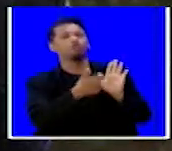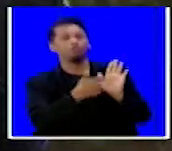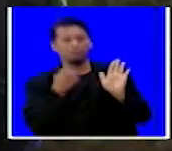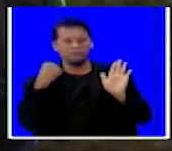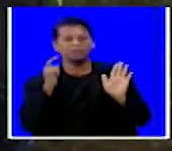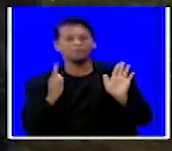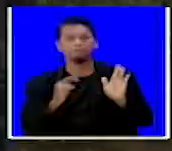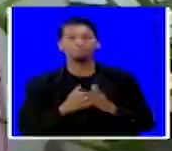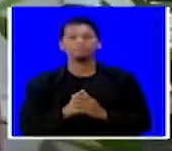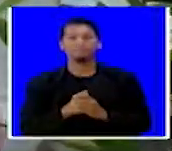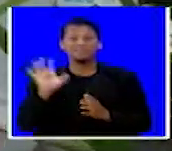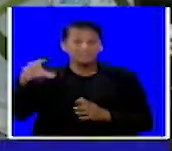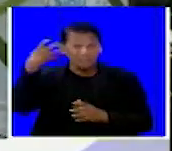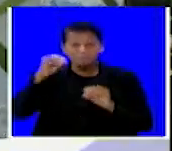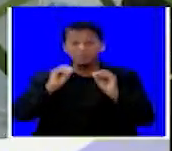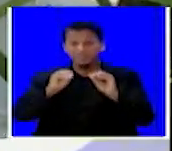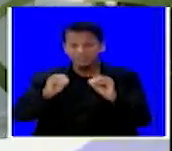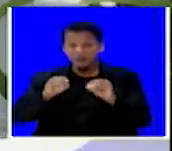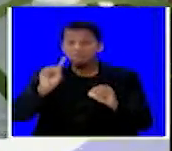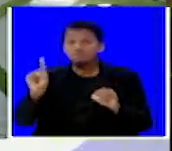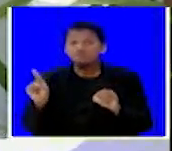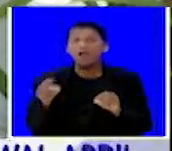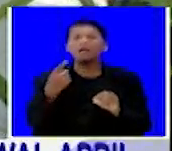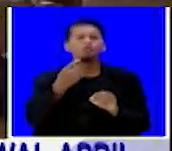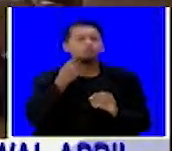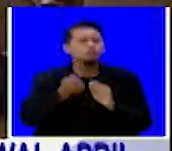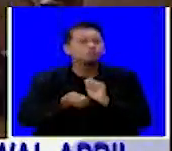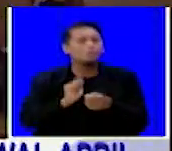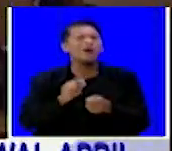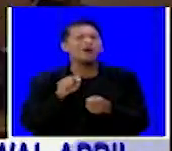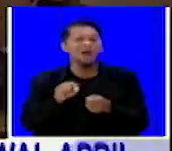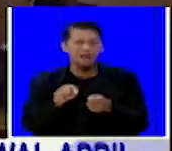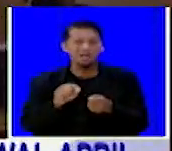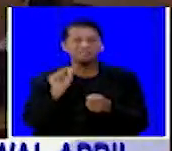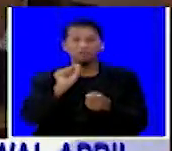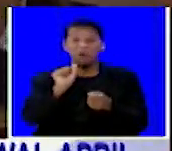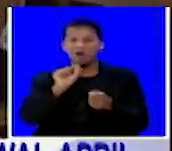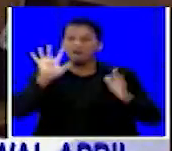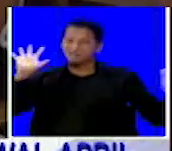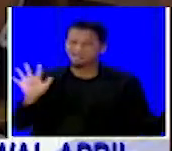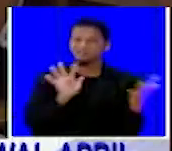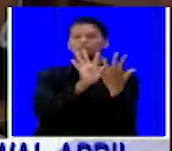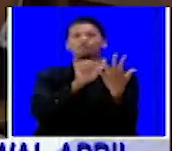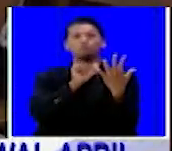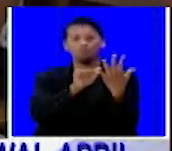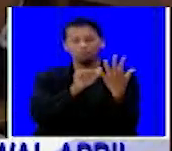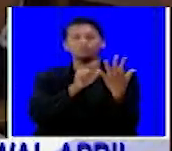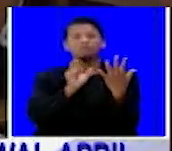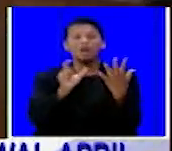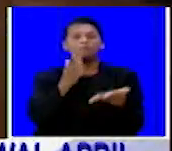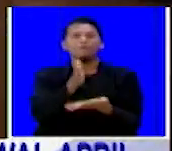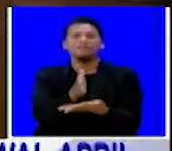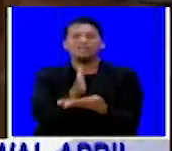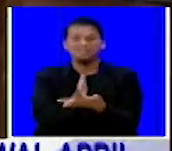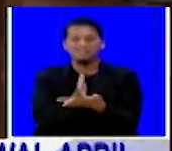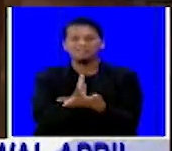Sementara di Jakarta, Dinas Pendidikan akan mulai melakukan uji coba atau pilot project pembukaan sekolah tatap muka secara terbatas yang akan berlangsung pada 7